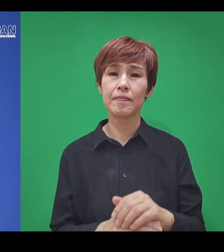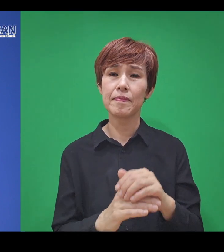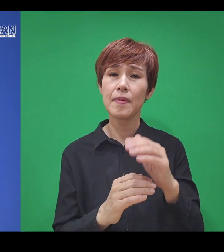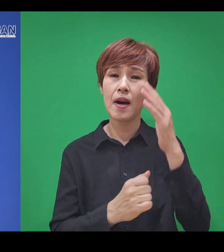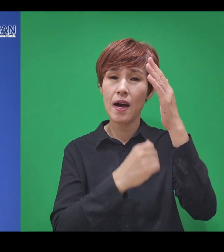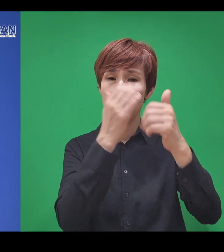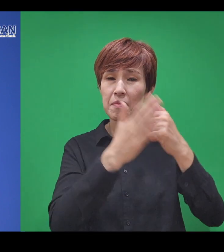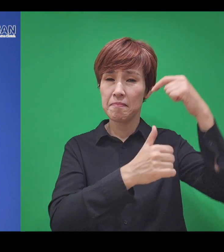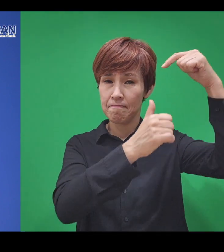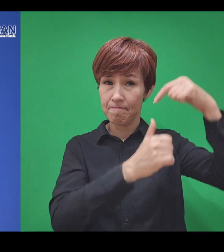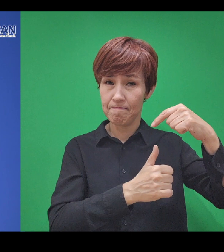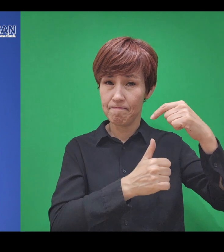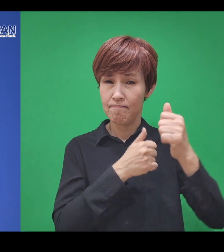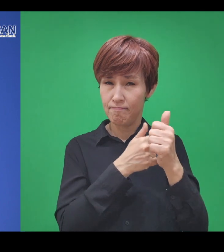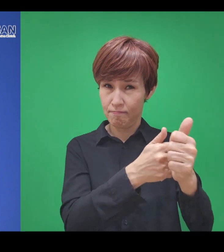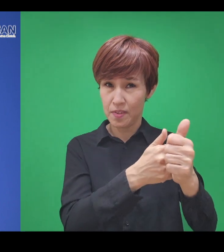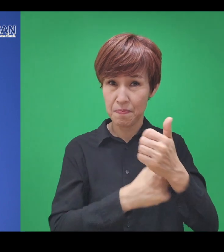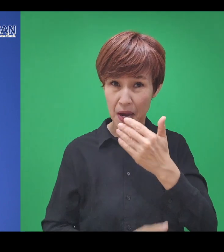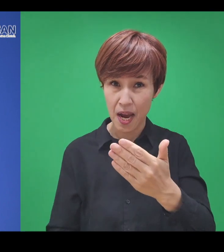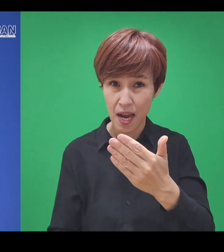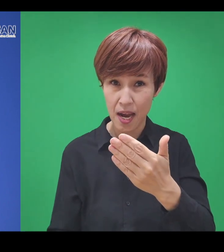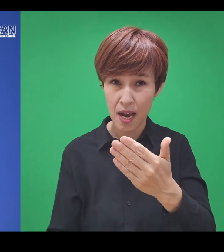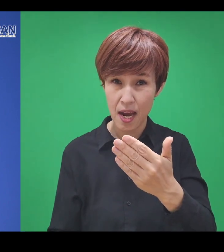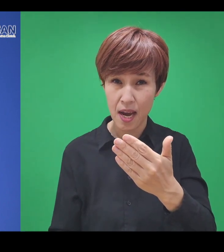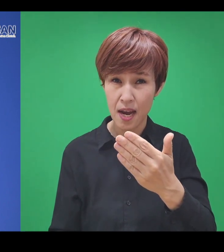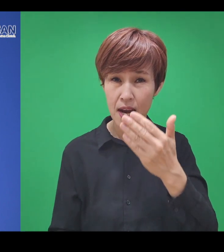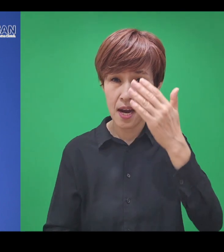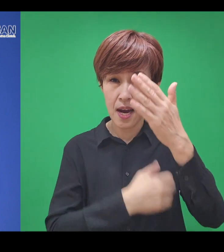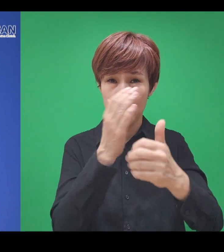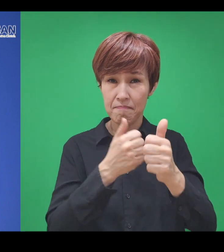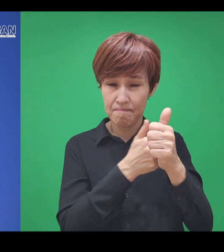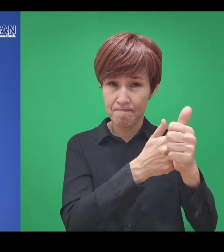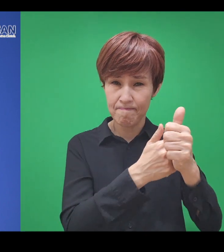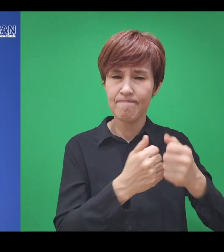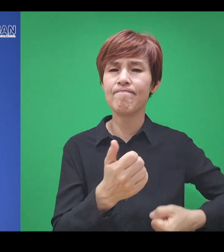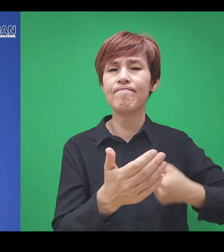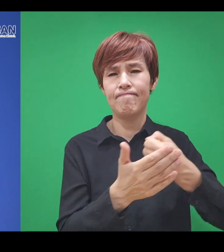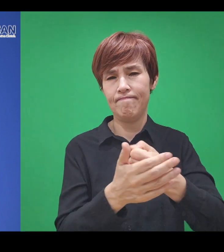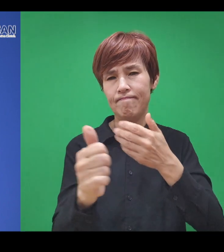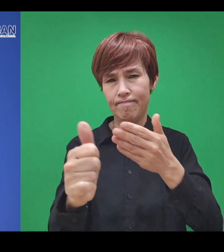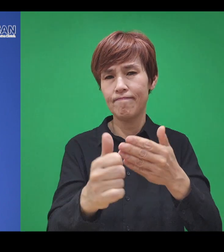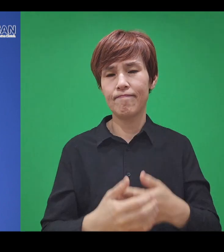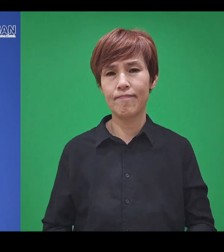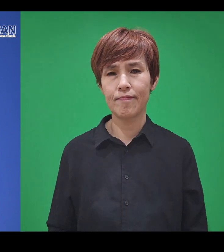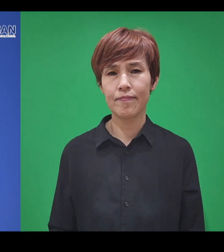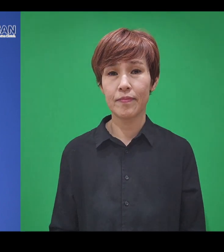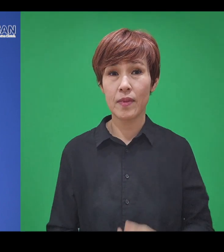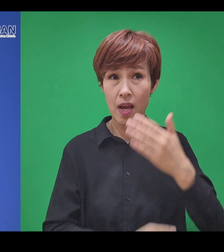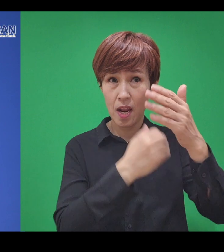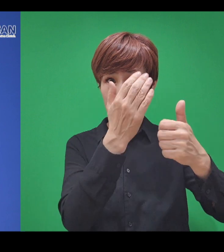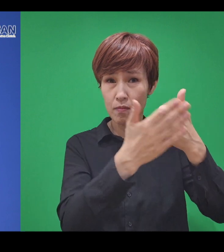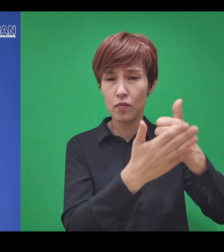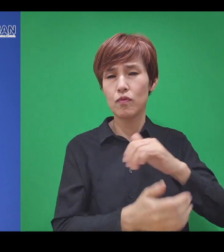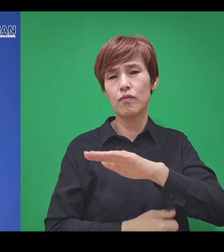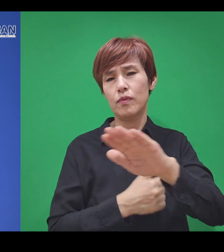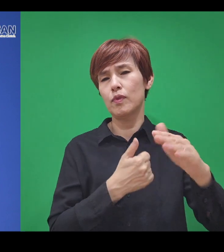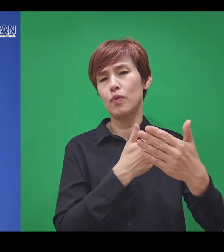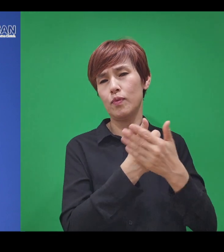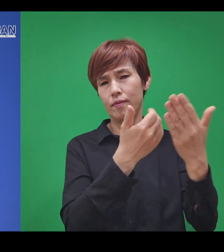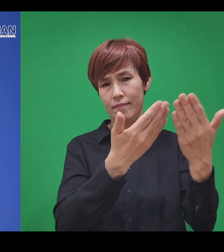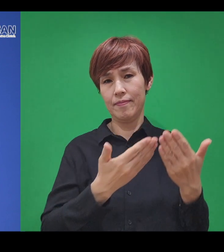따를 준비가 되어 있습니까? 그분을 따르기로 결단하십시오. 그분은 우리를 돕는